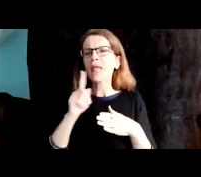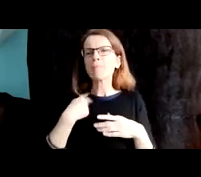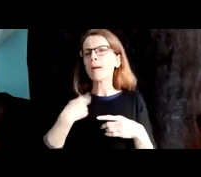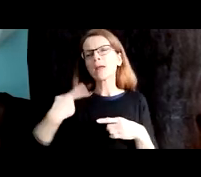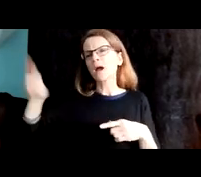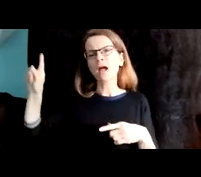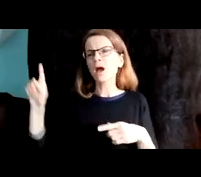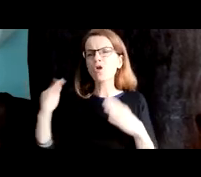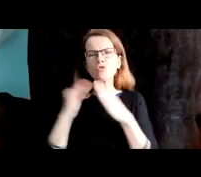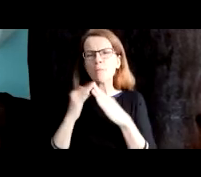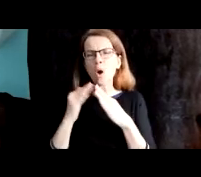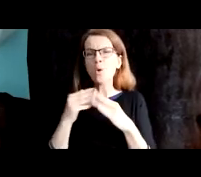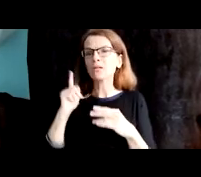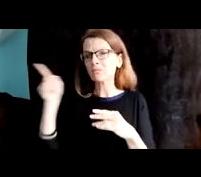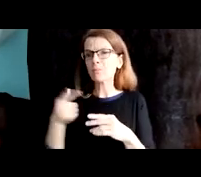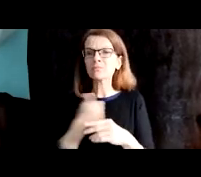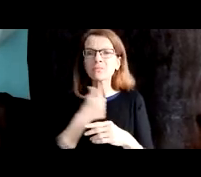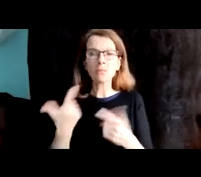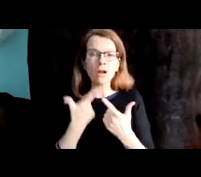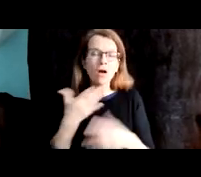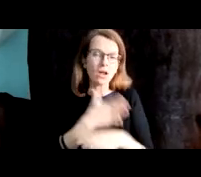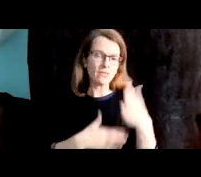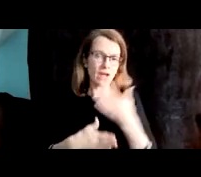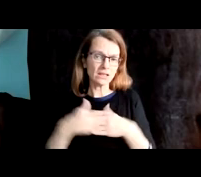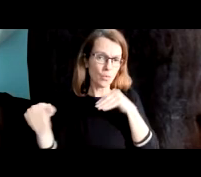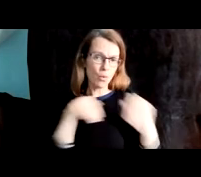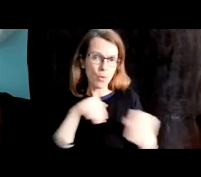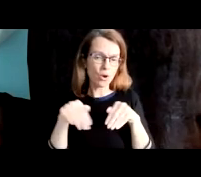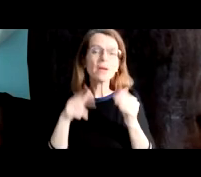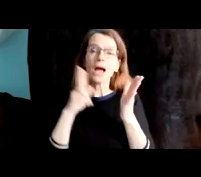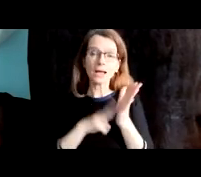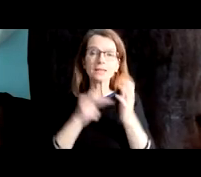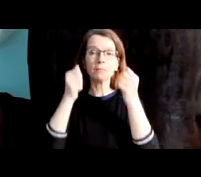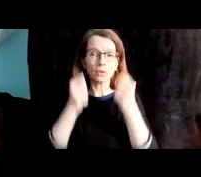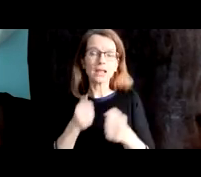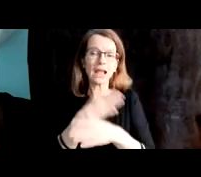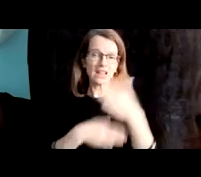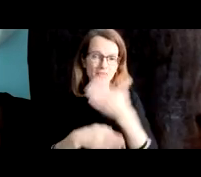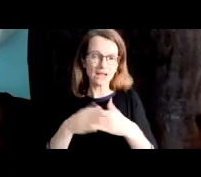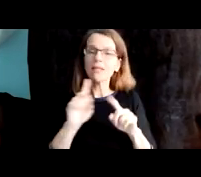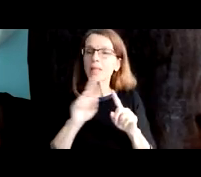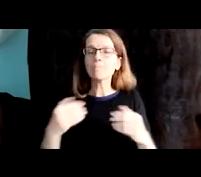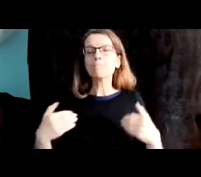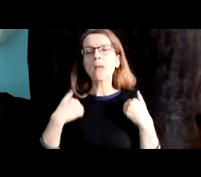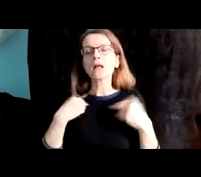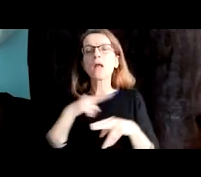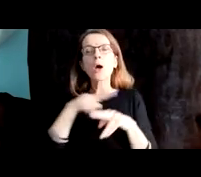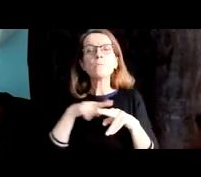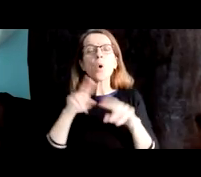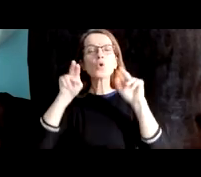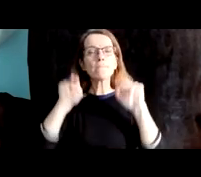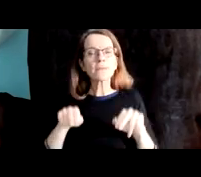samo invalidsko upokojim in tako zares postanem invalid, ne pa mlada in sposobna, polnopravna članica